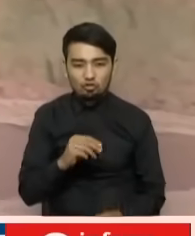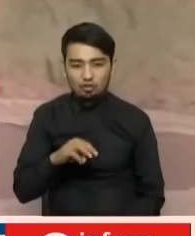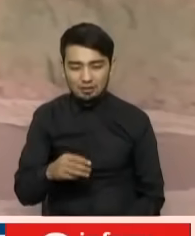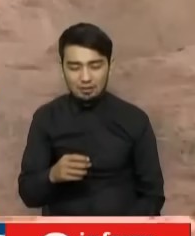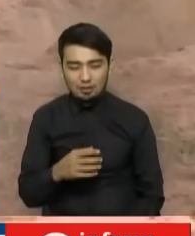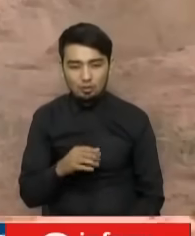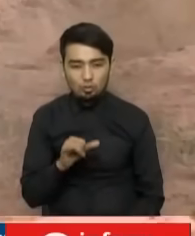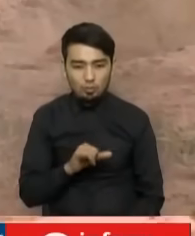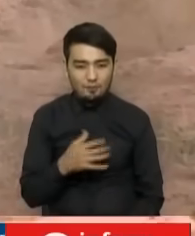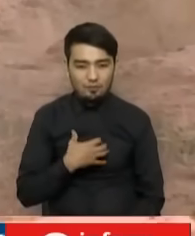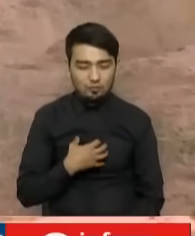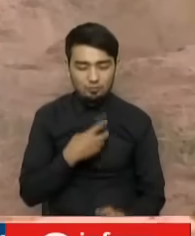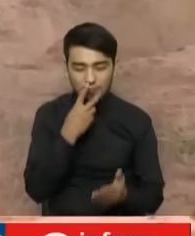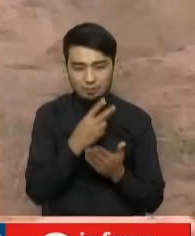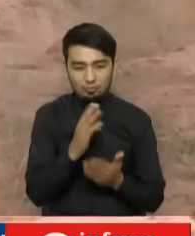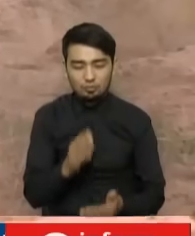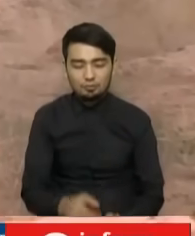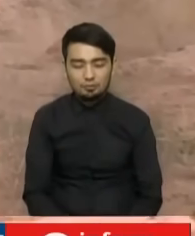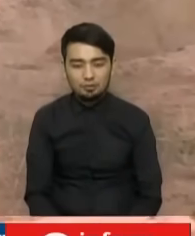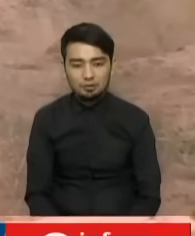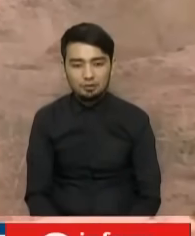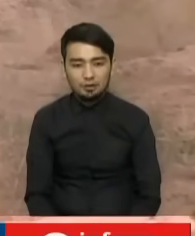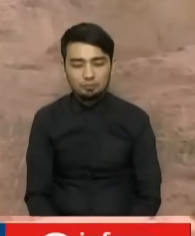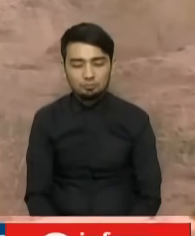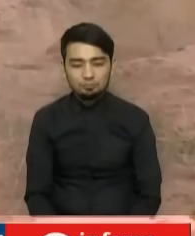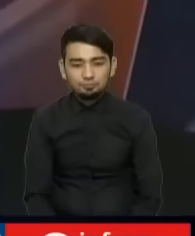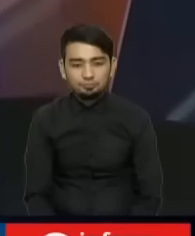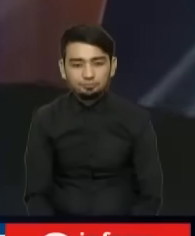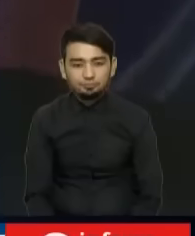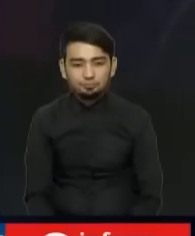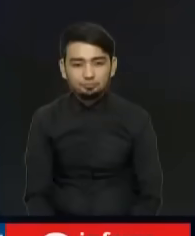көрсетіледі. Руслан Жасланұлы, Влад Шишко, Информбюро.